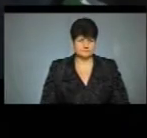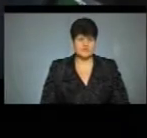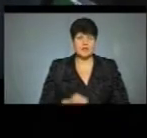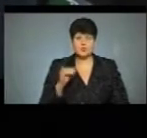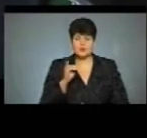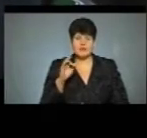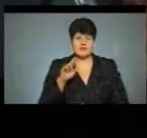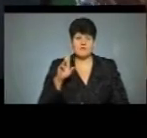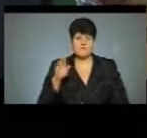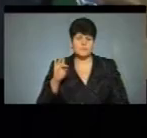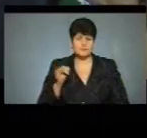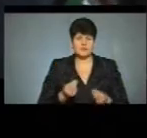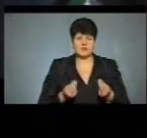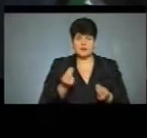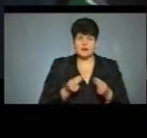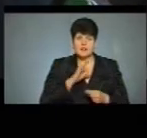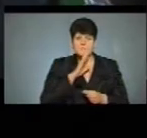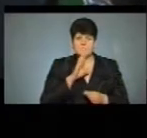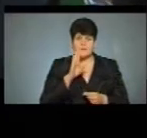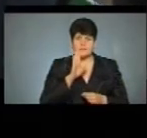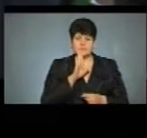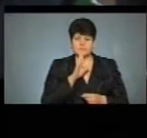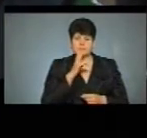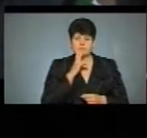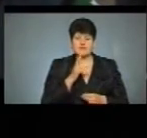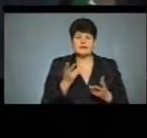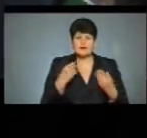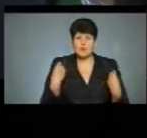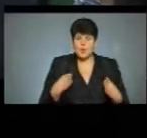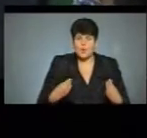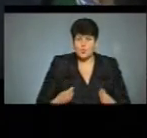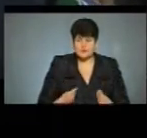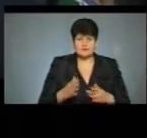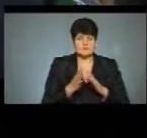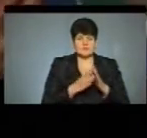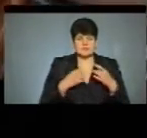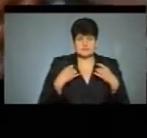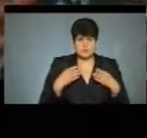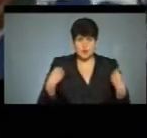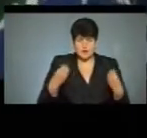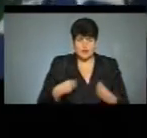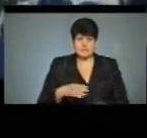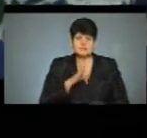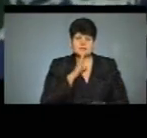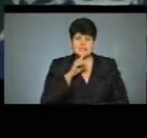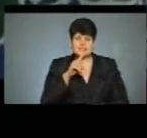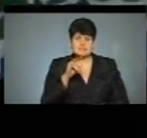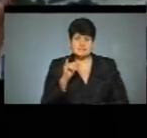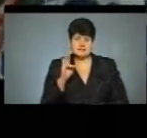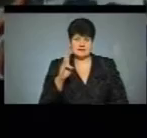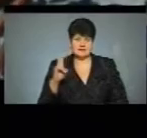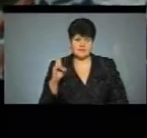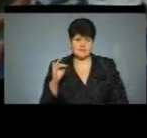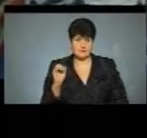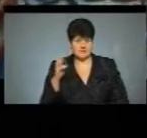Юлія Єворська грала у постановці роль мами. Дівчина демонструє, який одяг на різдвяні свята одягали жінки у Зінькові Віньковецького